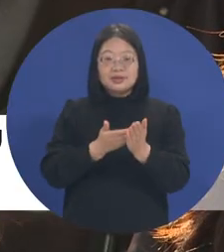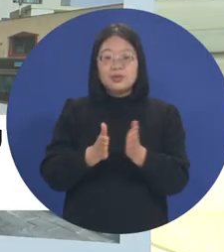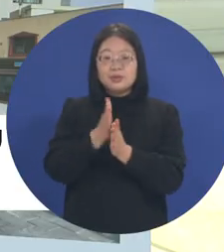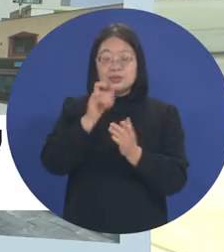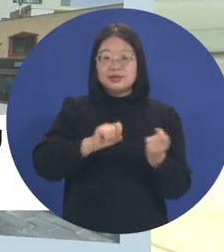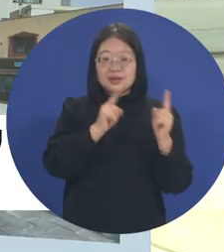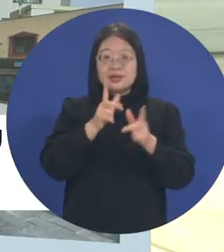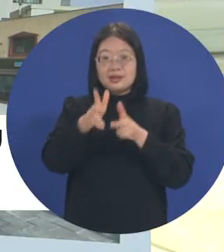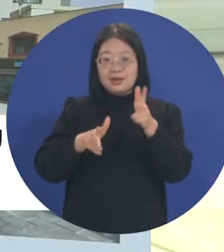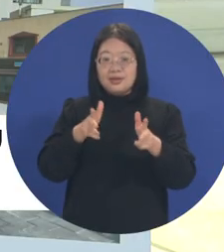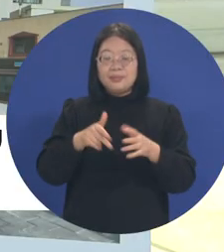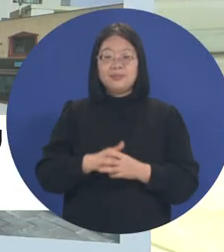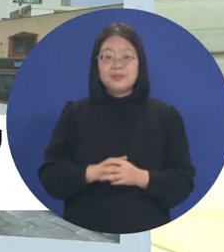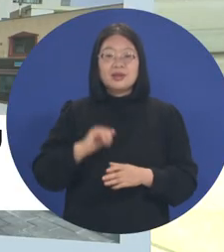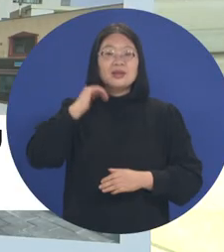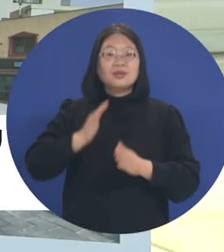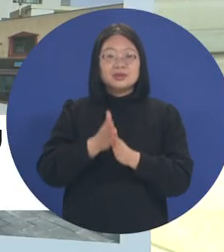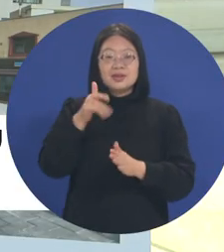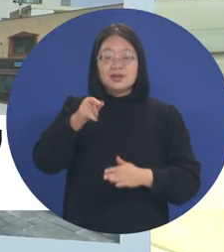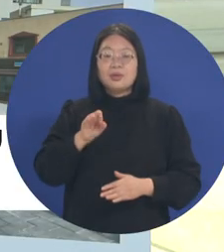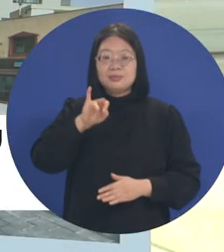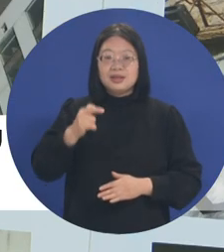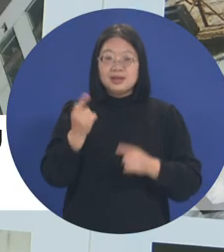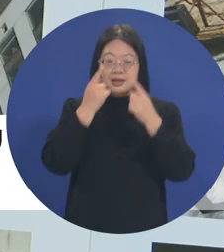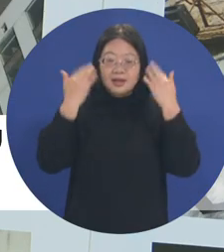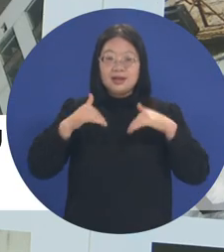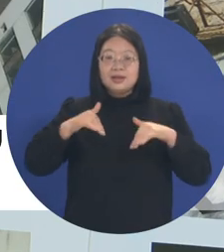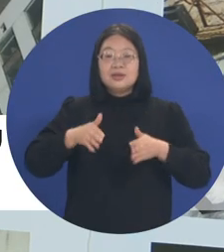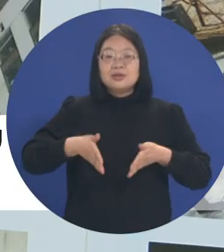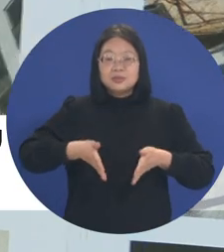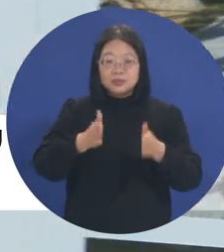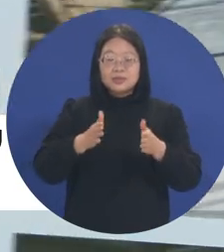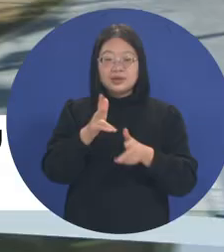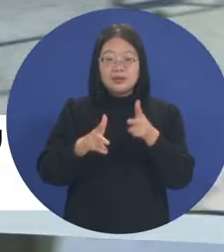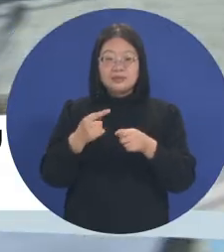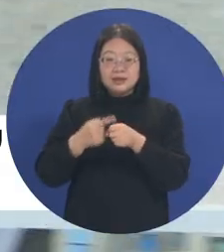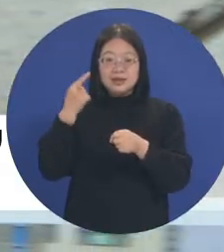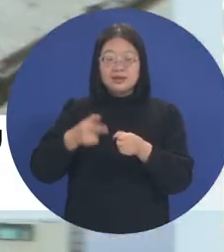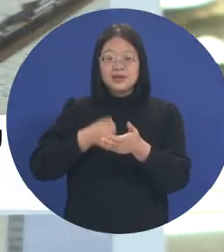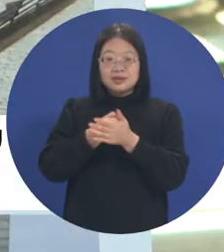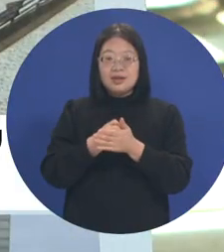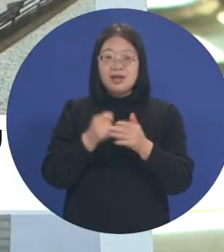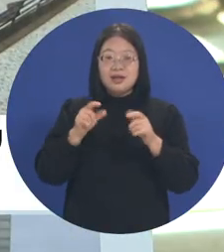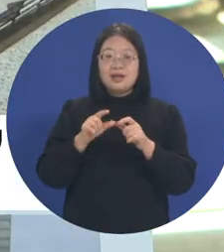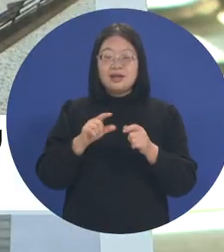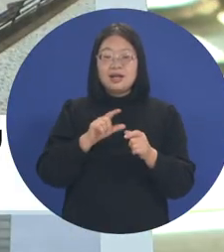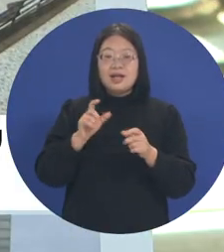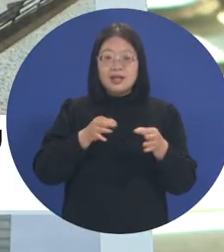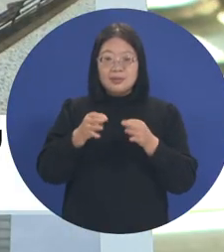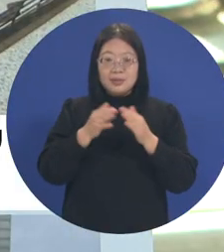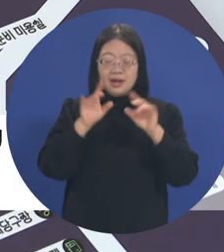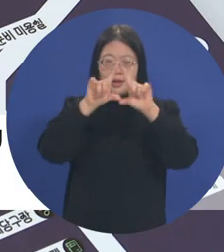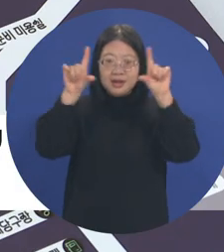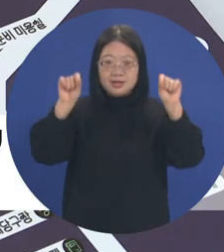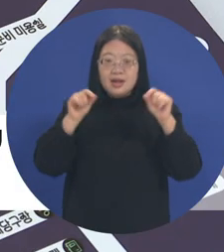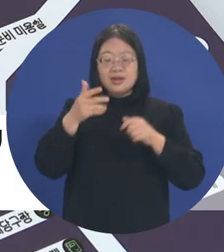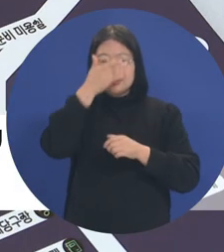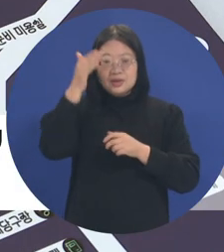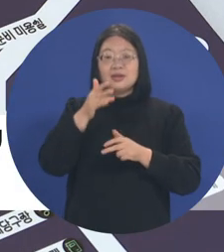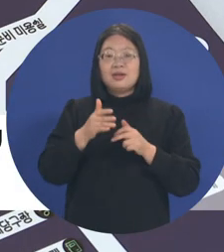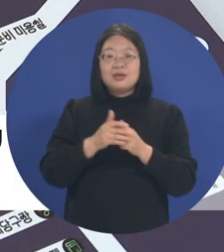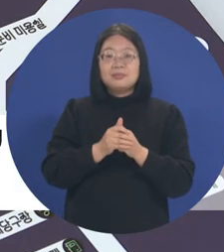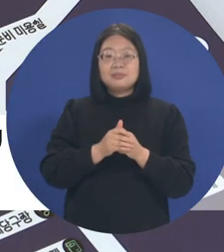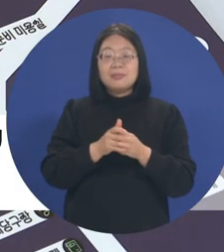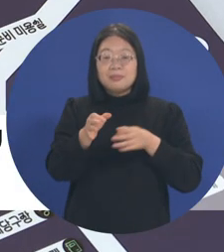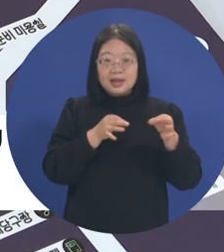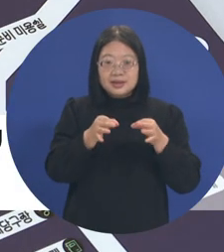제안하는 도시재생사업입니다. 의정부시 경민대학로 사업은 지난해 선정돼 간판 개선, 청년마켓 실험사업,